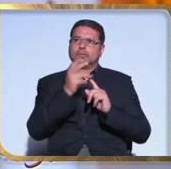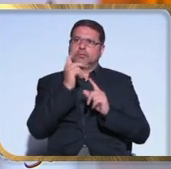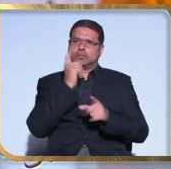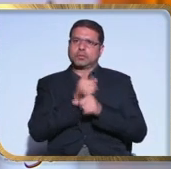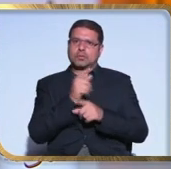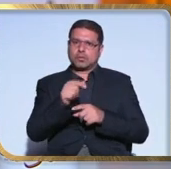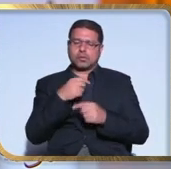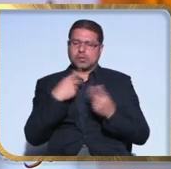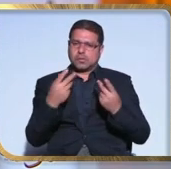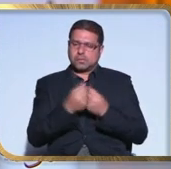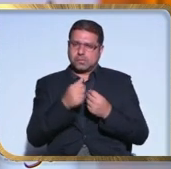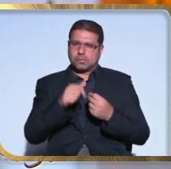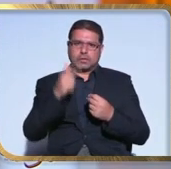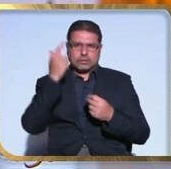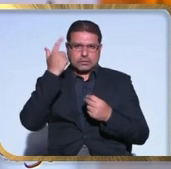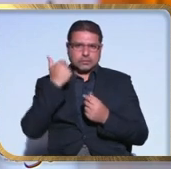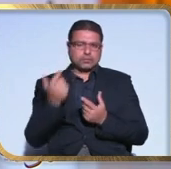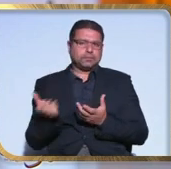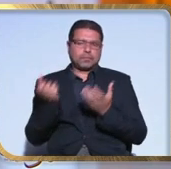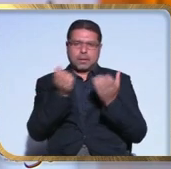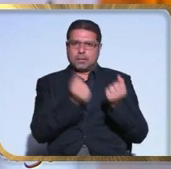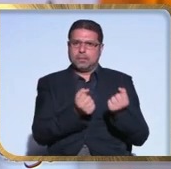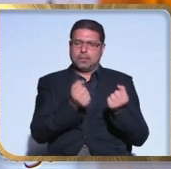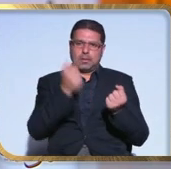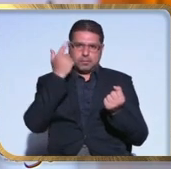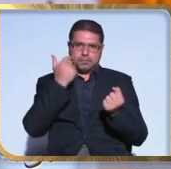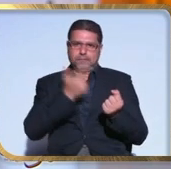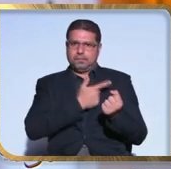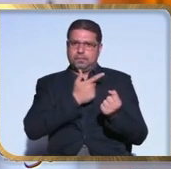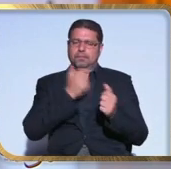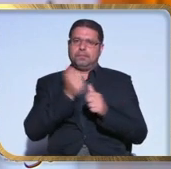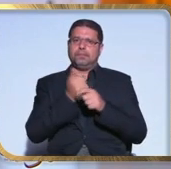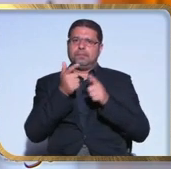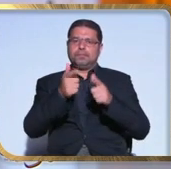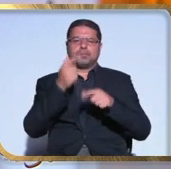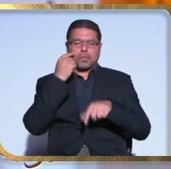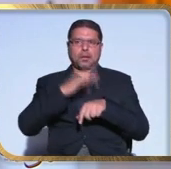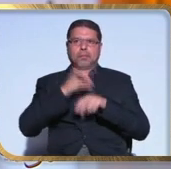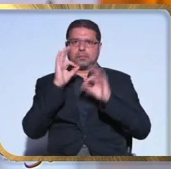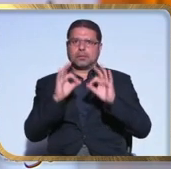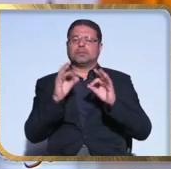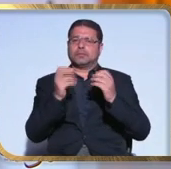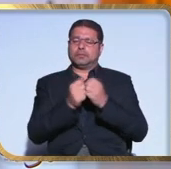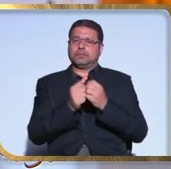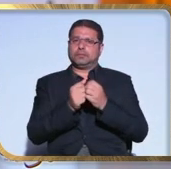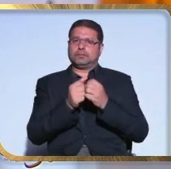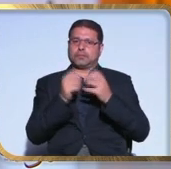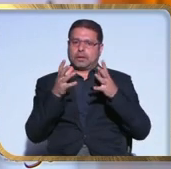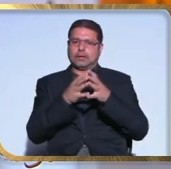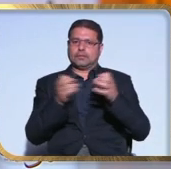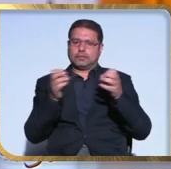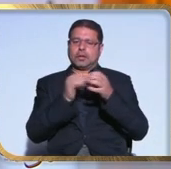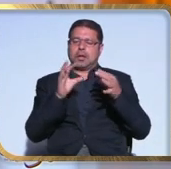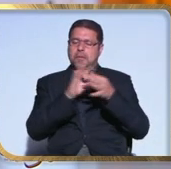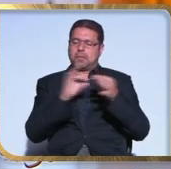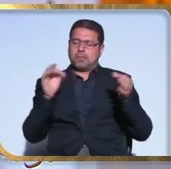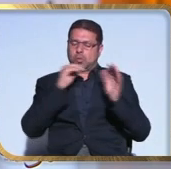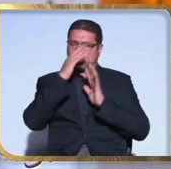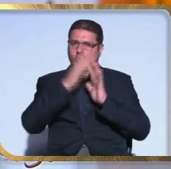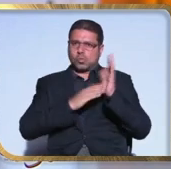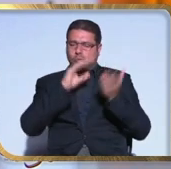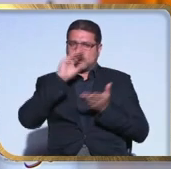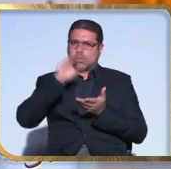بحضراتكم من السبت الى الاربعاء من السبت الى الثلاثاء بنكون في رحاب التفسير الموضوعي لصور